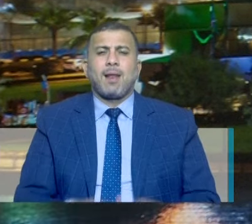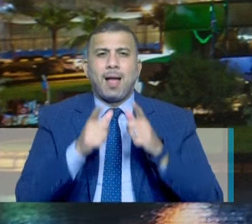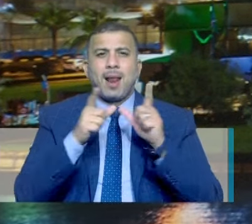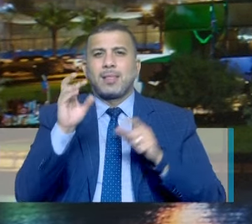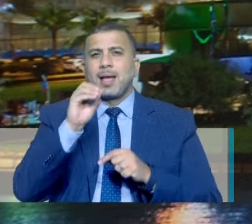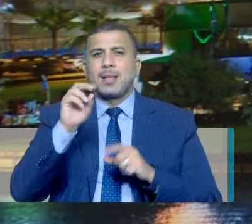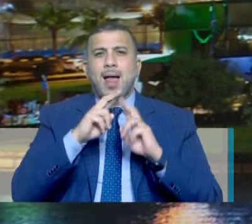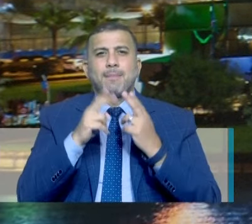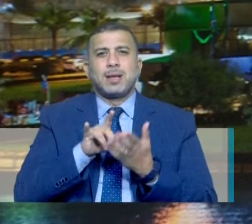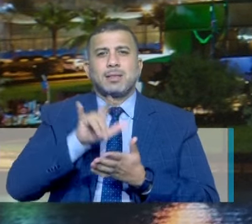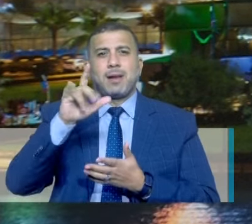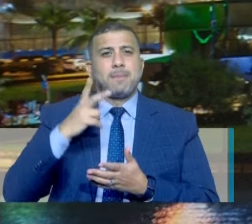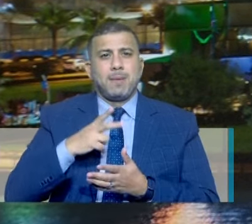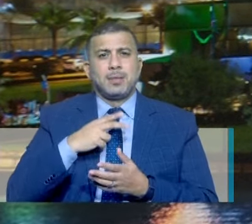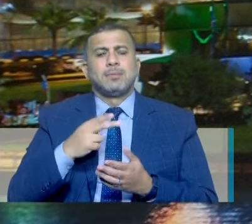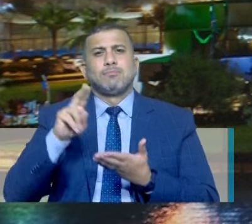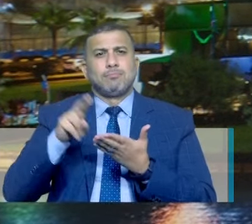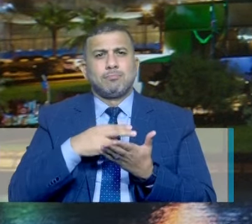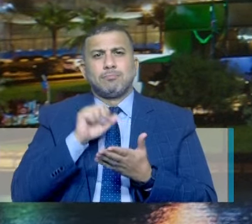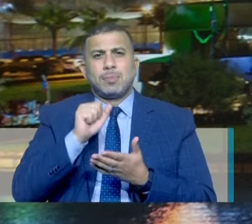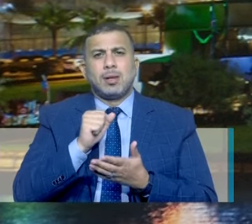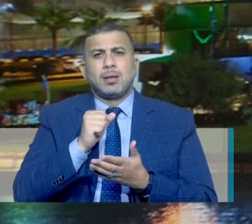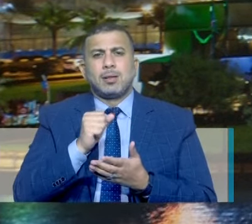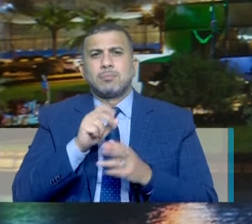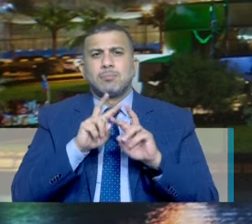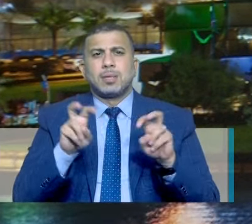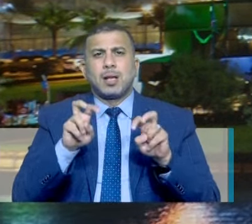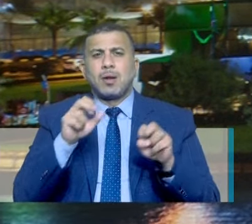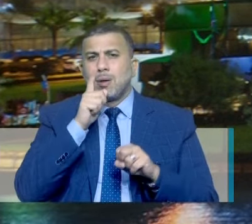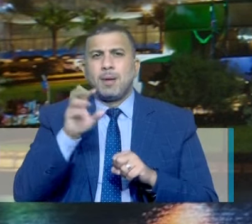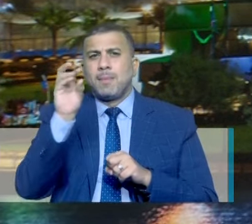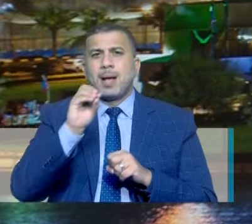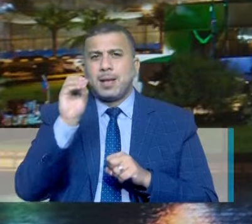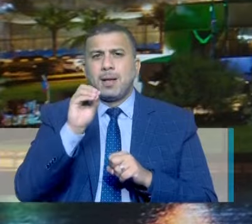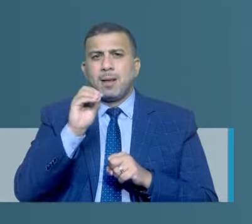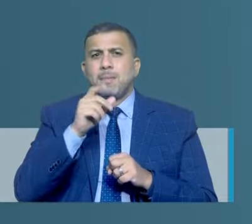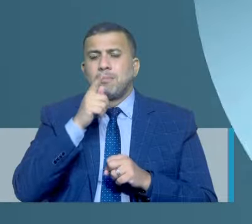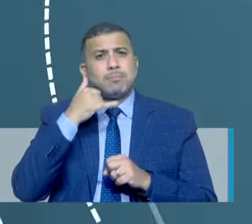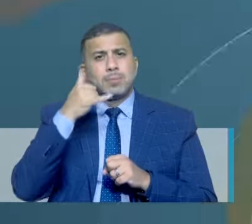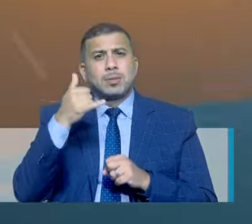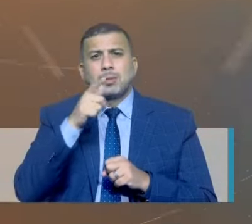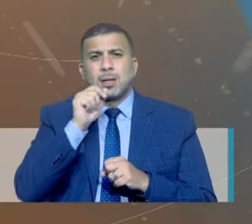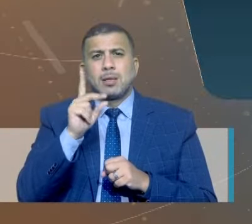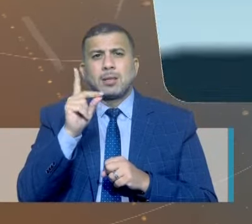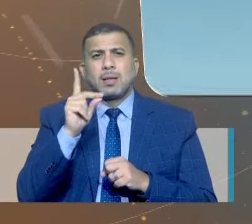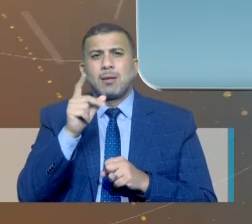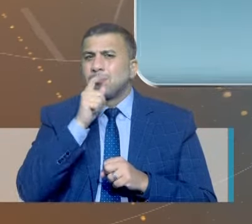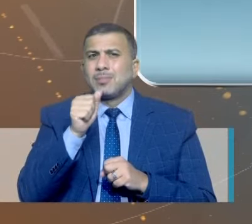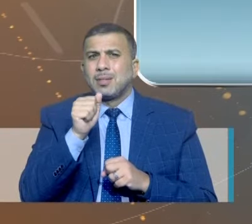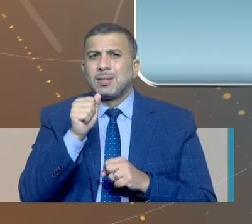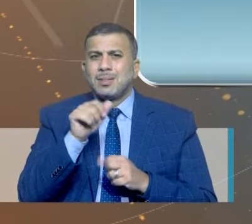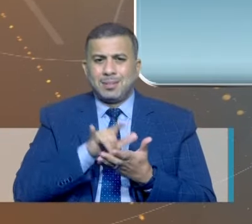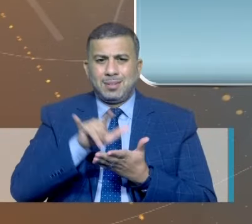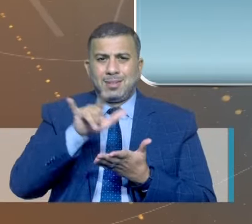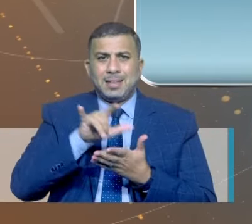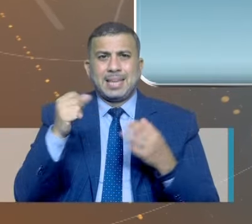اعلنت الهيئه العامه للطيران المدني عن تلقي قطاع تحقيقات الحوادث الجويه بالهيئه بلاغا بشان تعرض